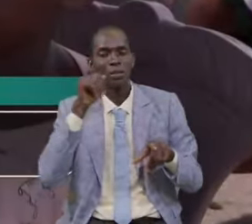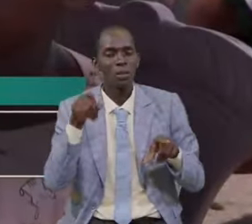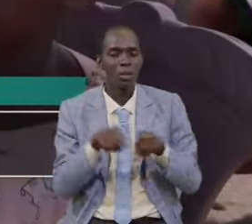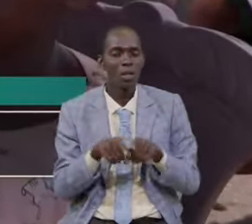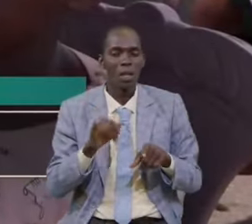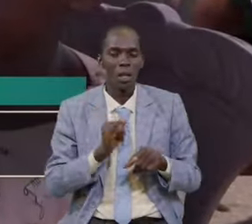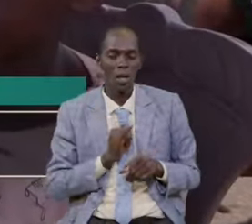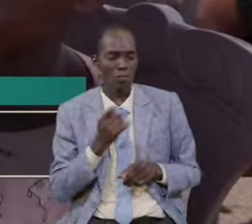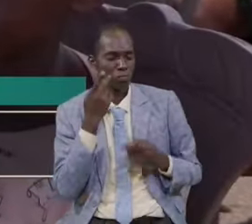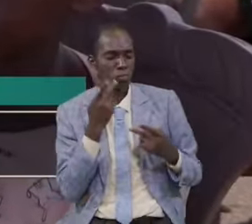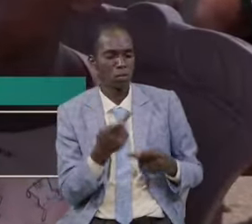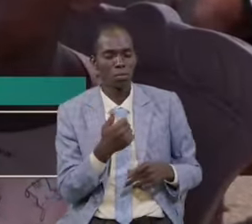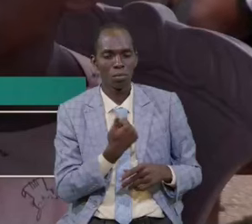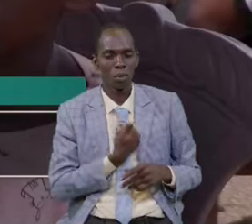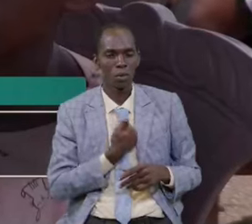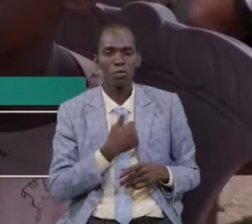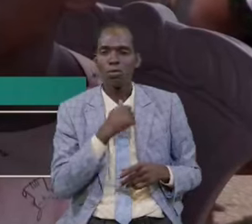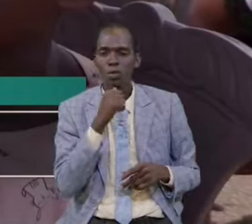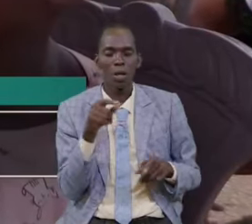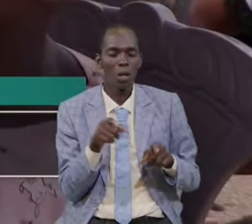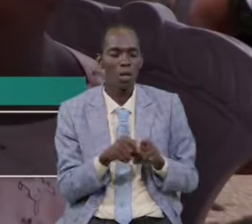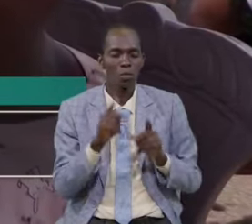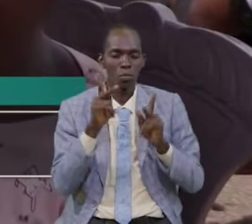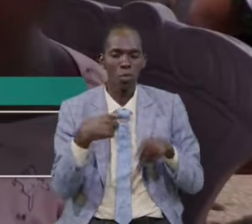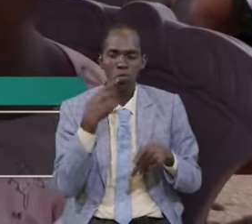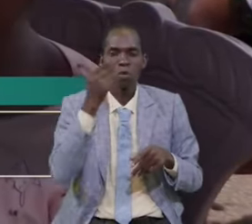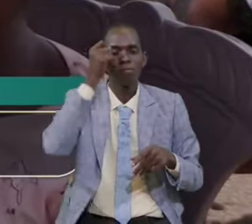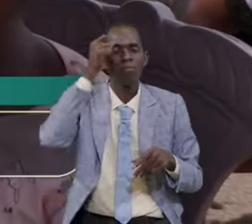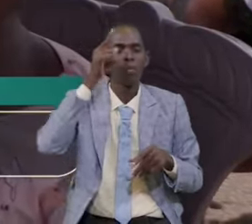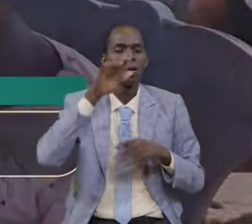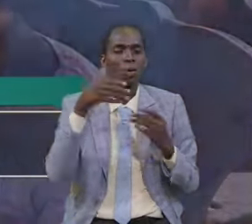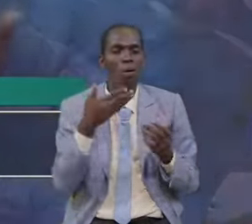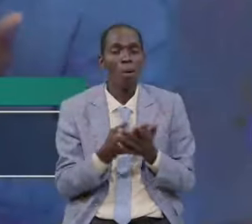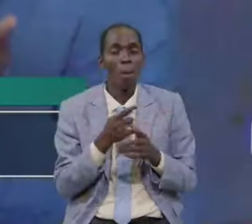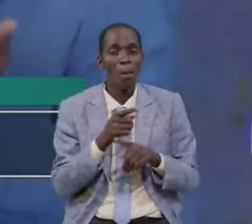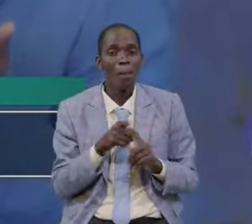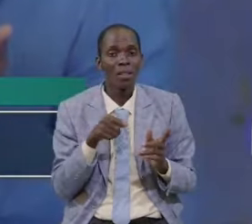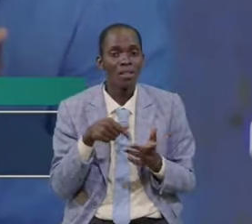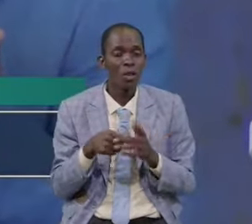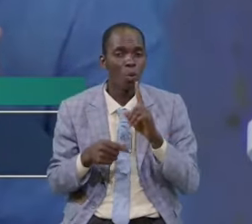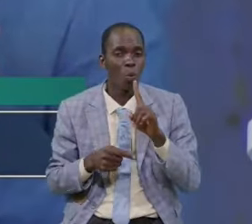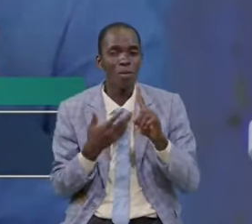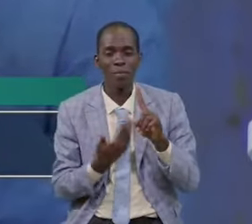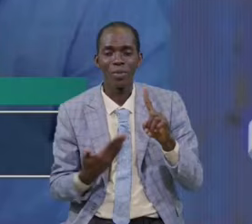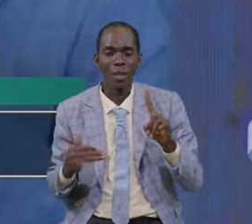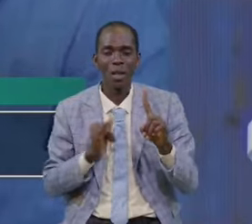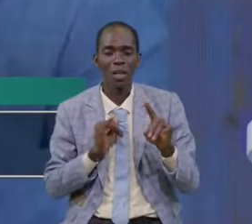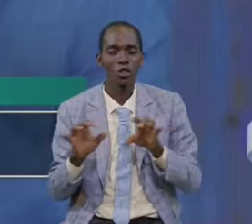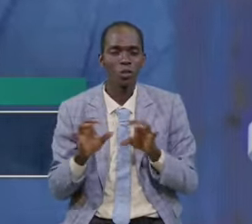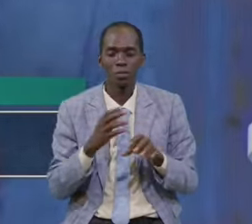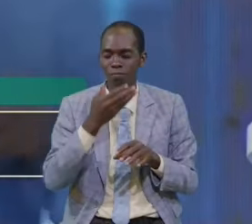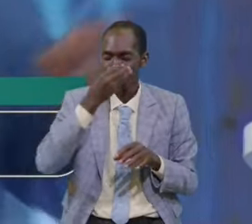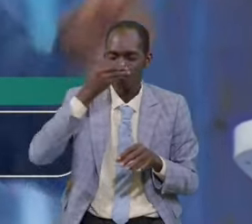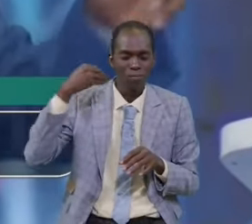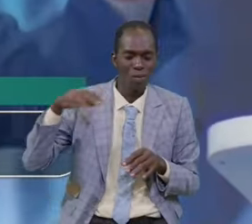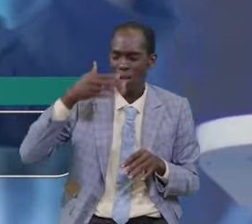Philippiens 3, 3, frère, je ne pense pas l'avoir saisi, pour cela je ne prends pas de retraite, mais je fais une chose, oubliant ce qui est